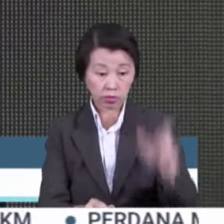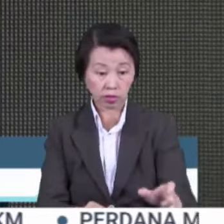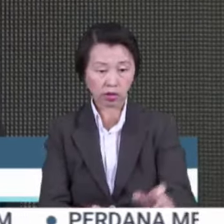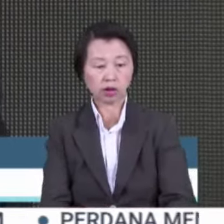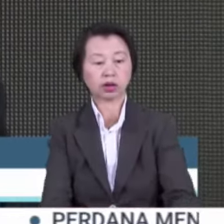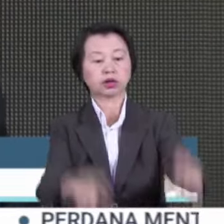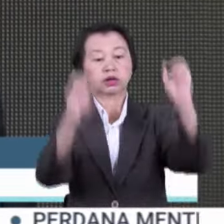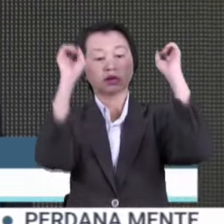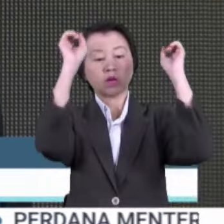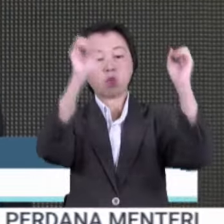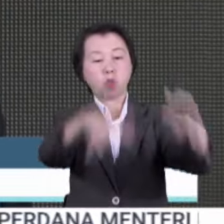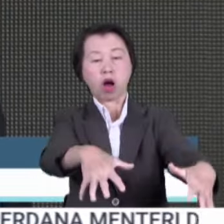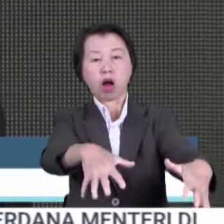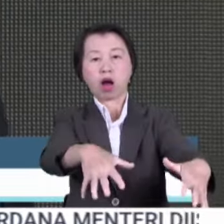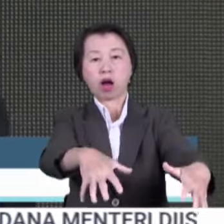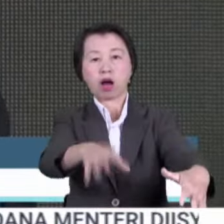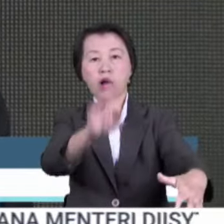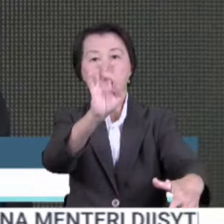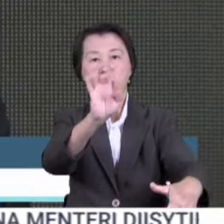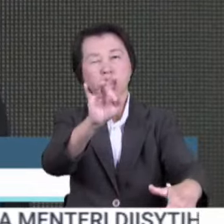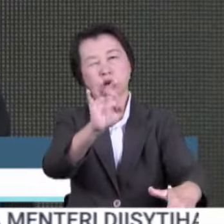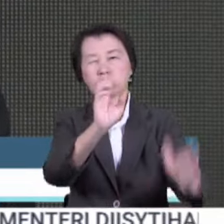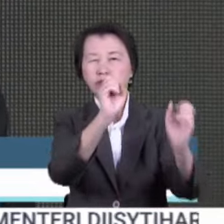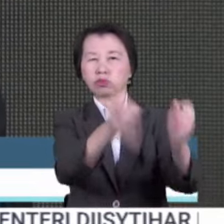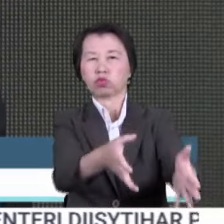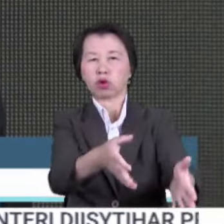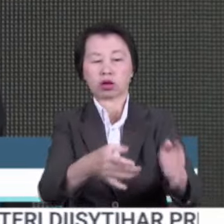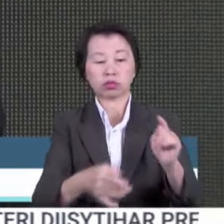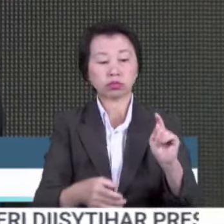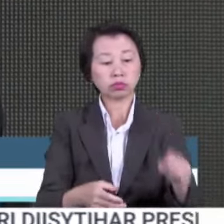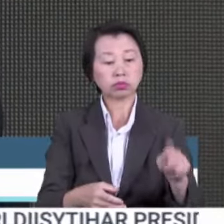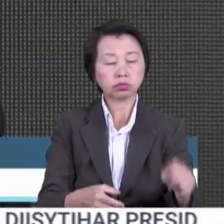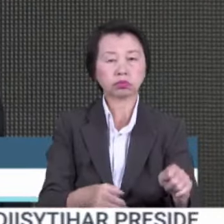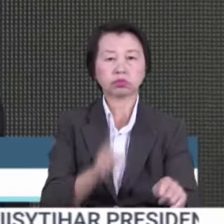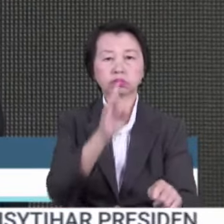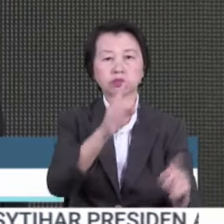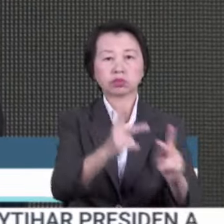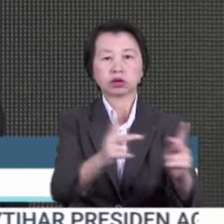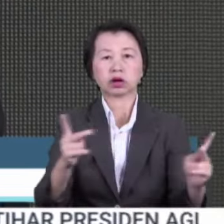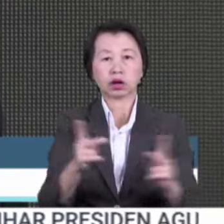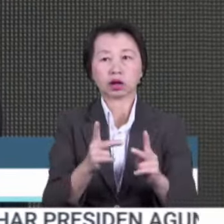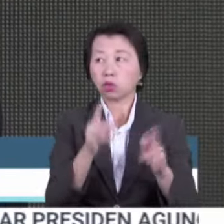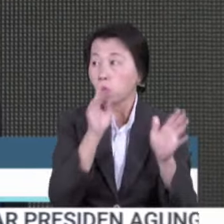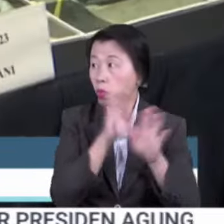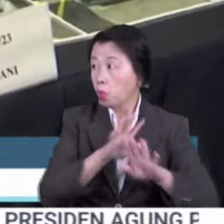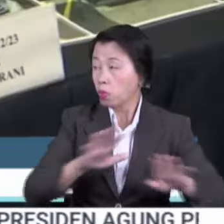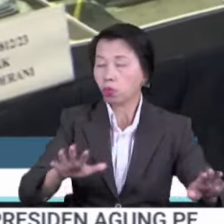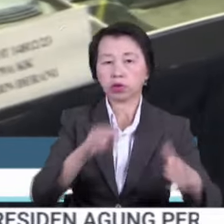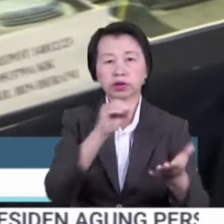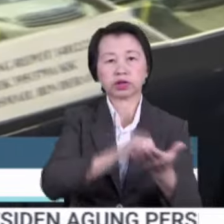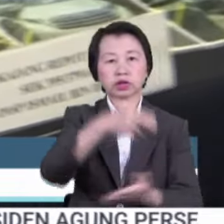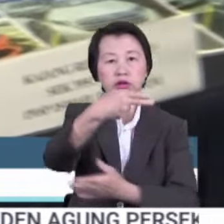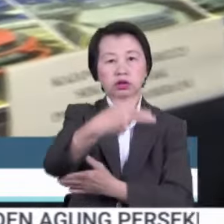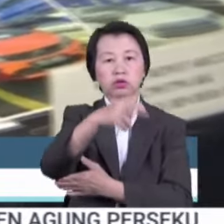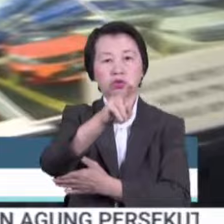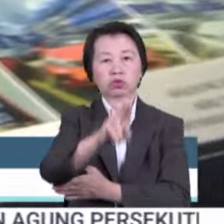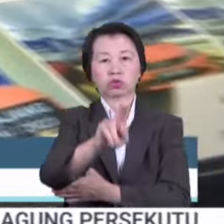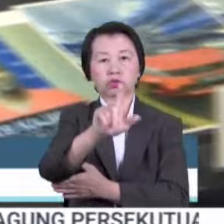telah dibuang di salah satu kawasan terpencil di Hulu